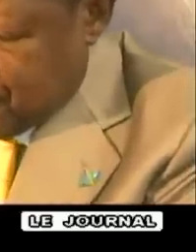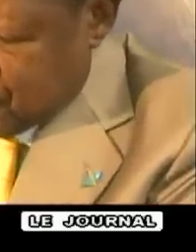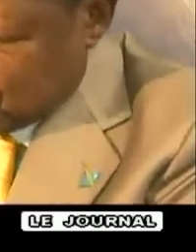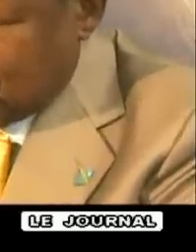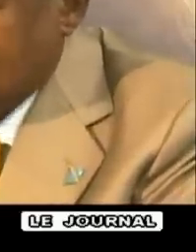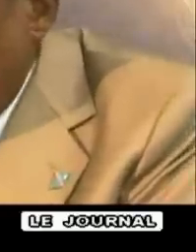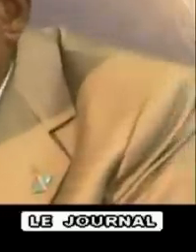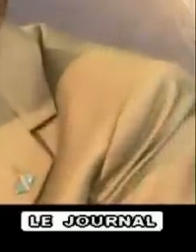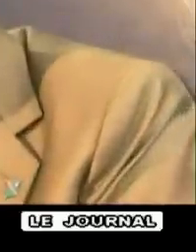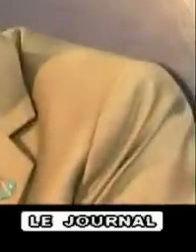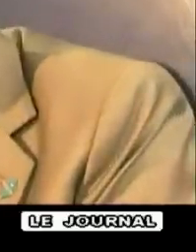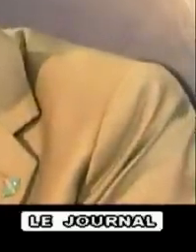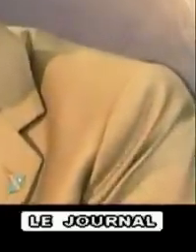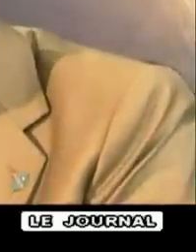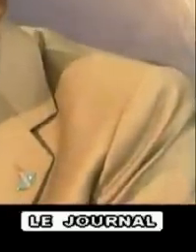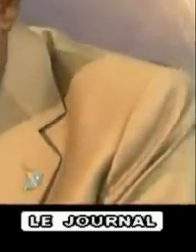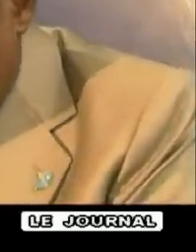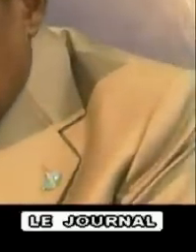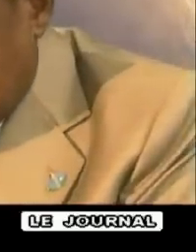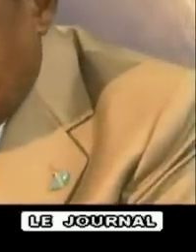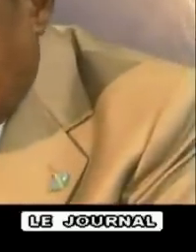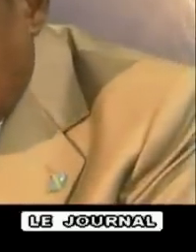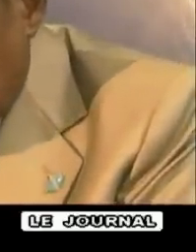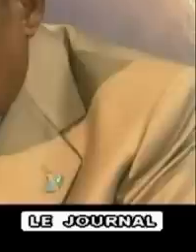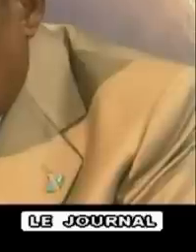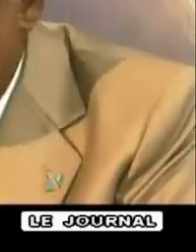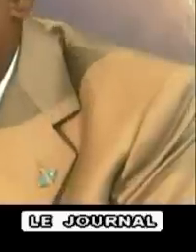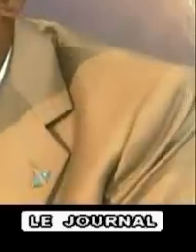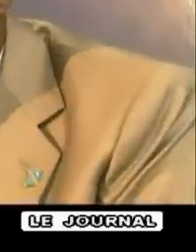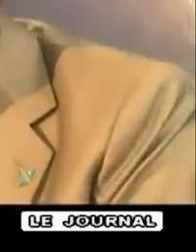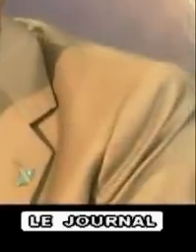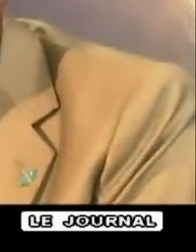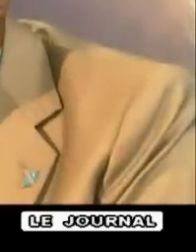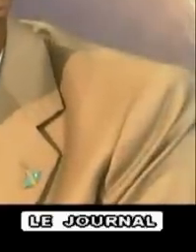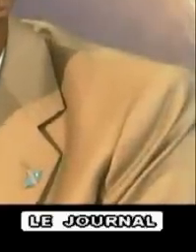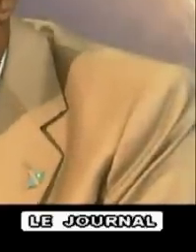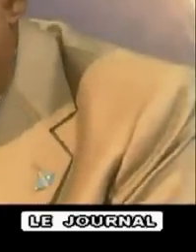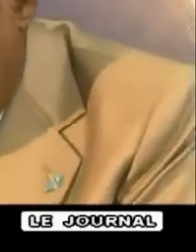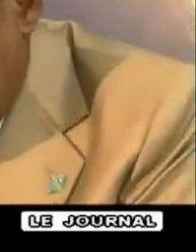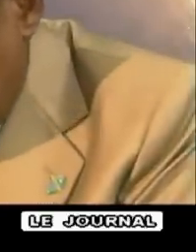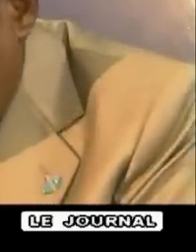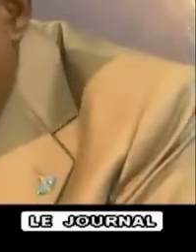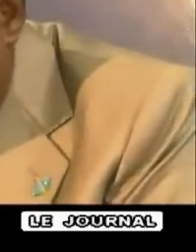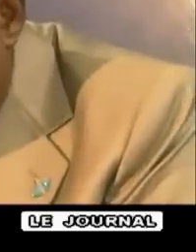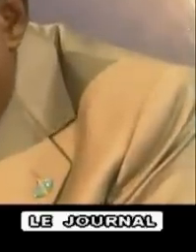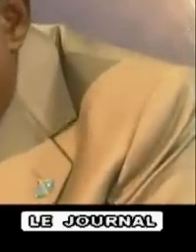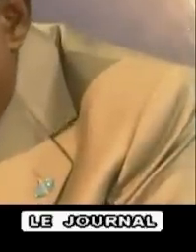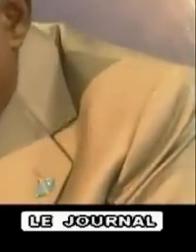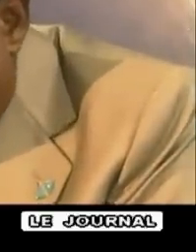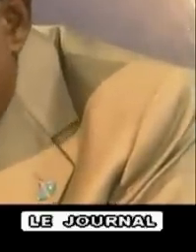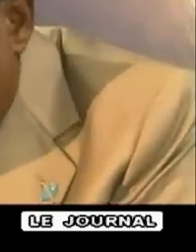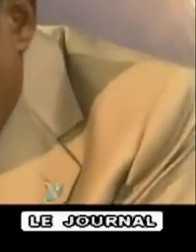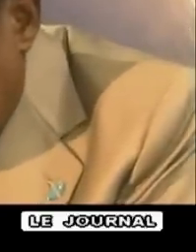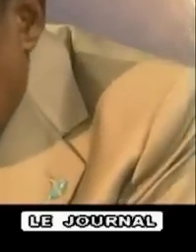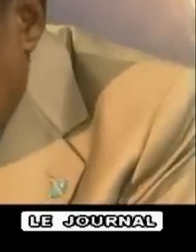téléspectateurs sont en droit d'attendre de vous dans le nouveau chemin que la RTNC 2 développement